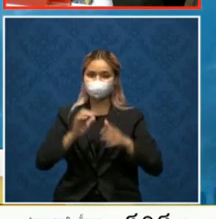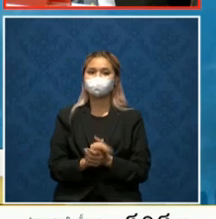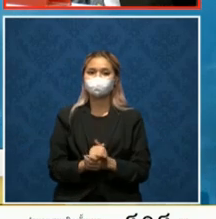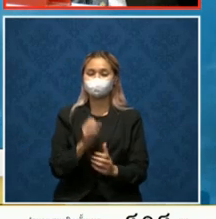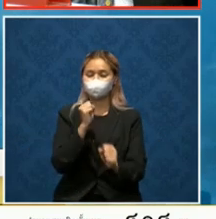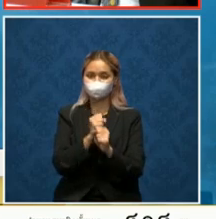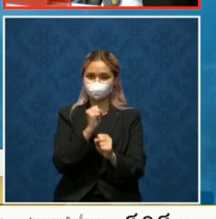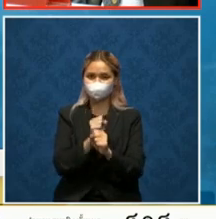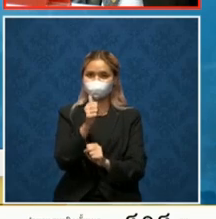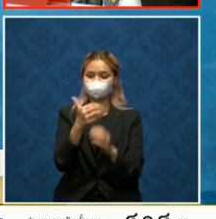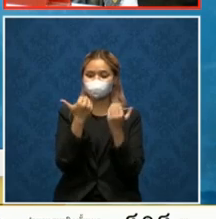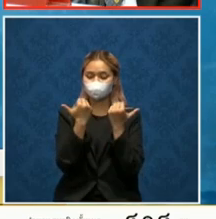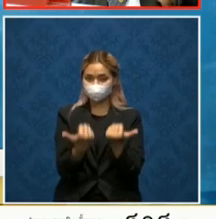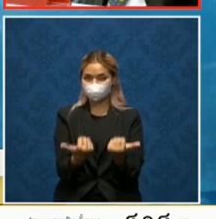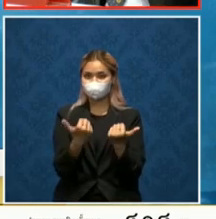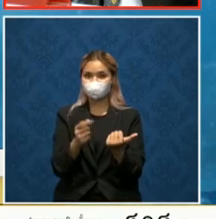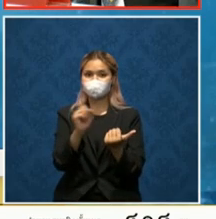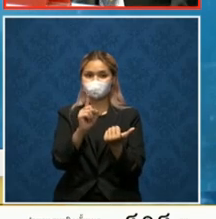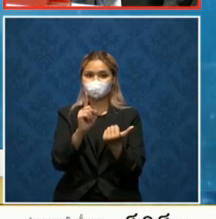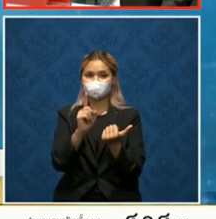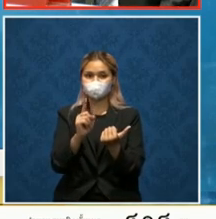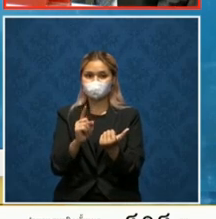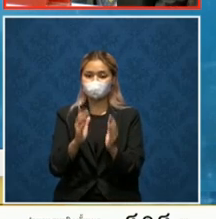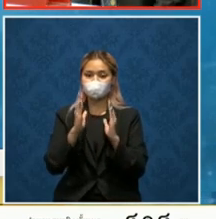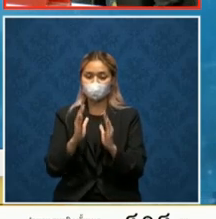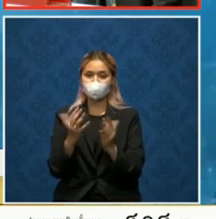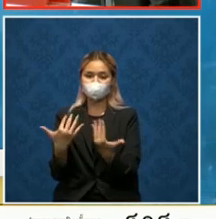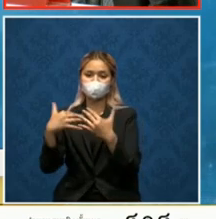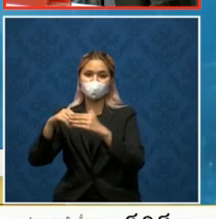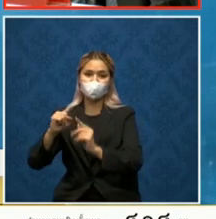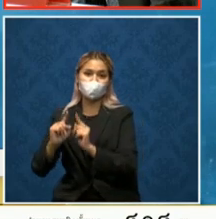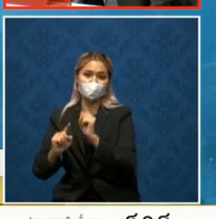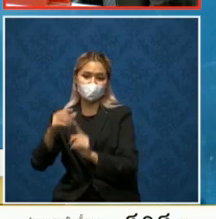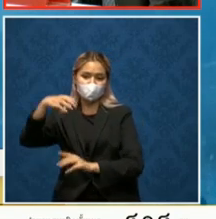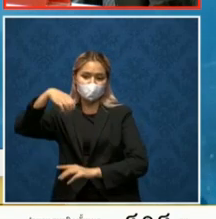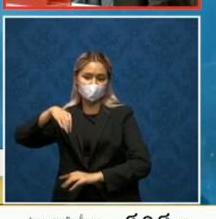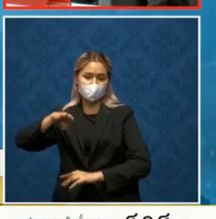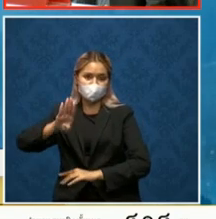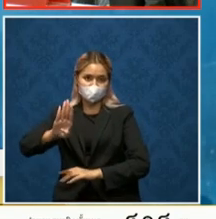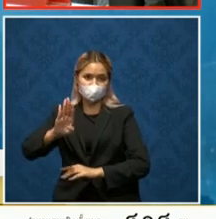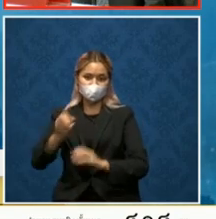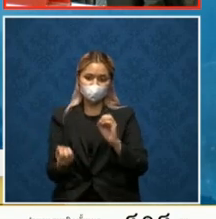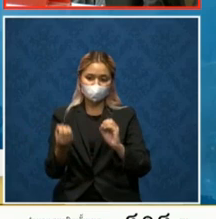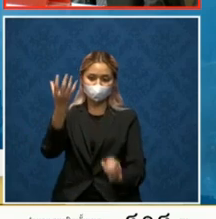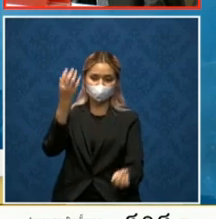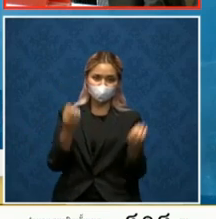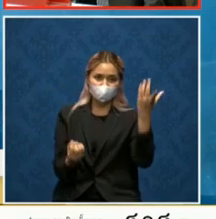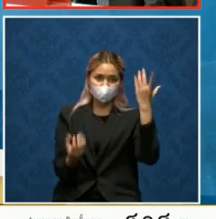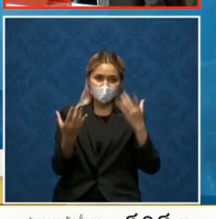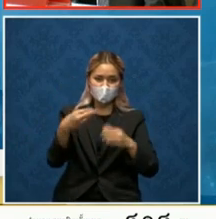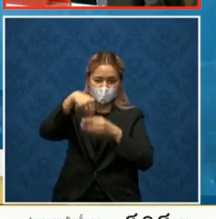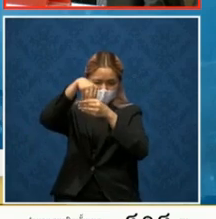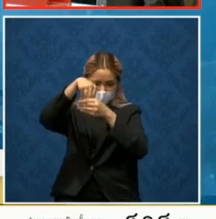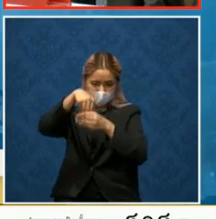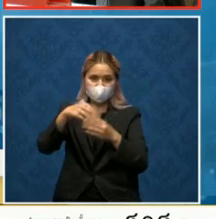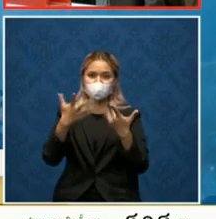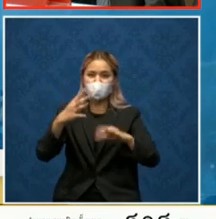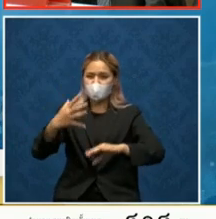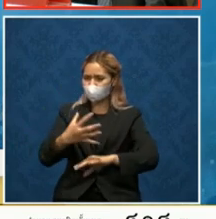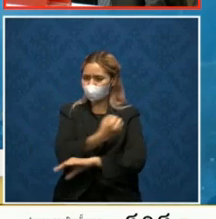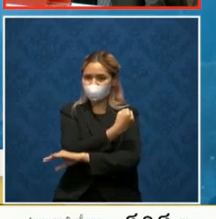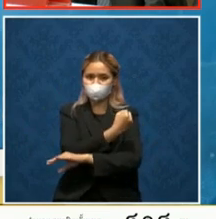และวันนี้เนี่ยผู้ถือหุ้นของบริษัทนี้ซึ่งมีแปลงความอยู่หลายแปลงและมีอิทธิพลต่อการ